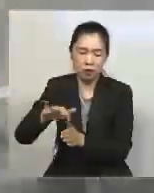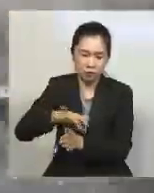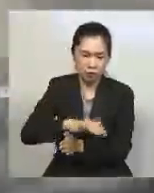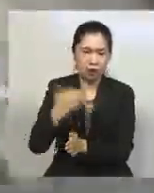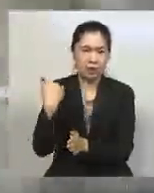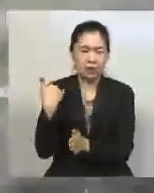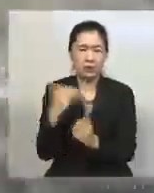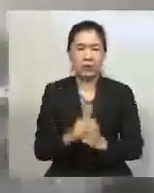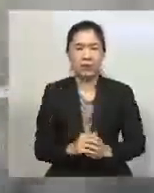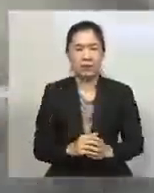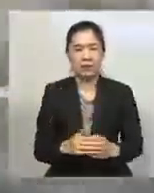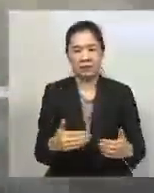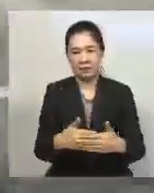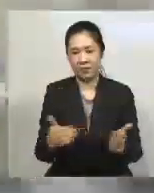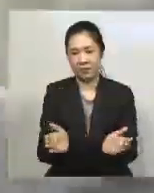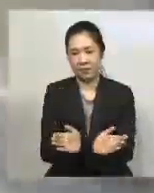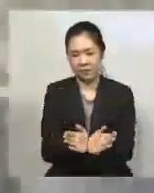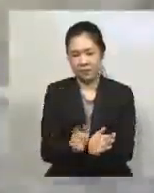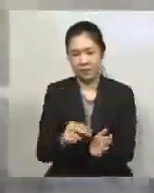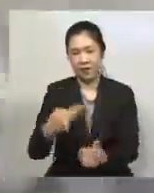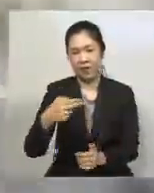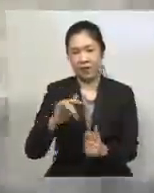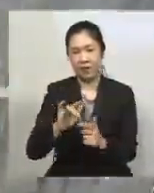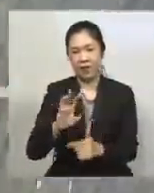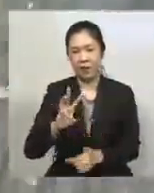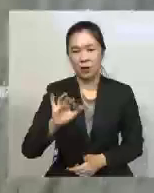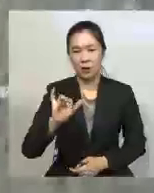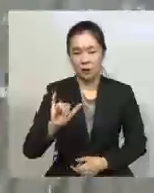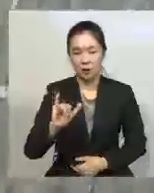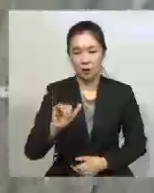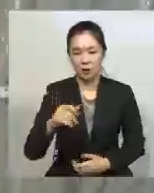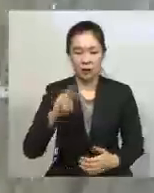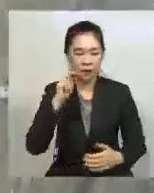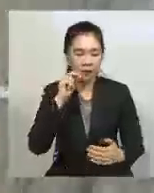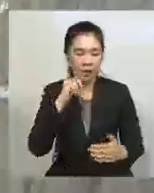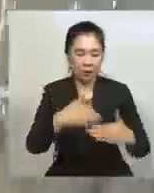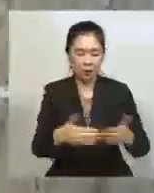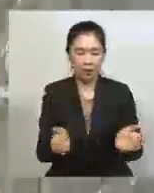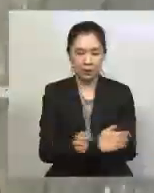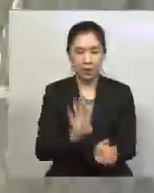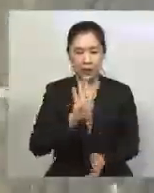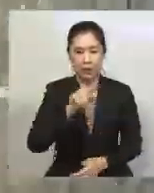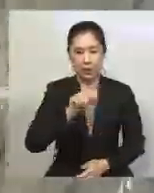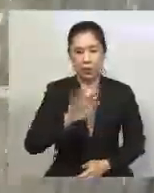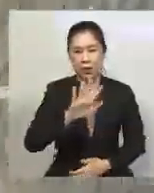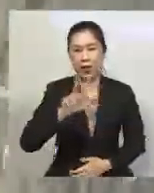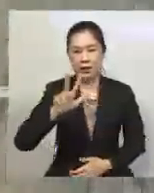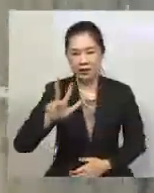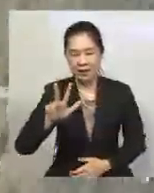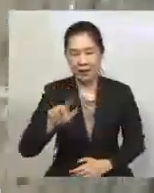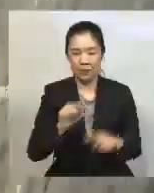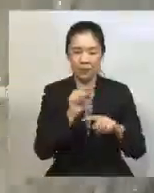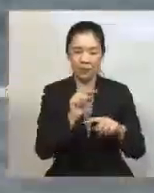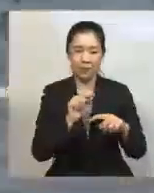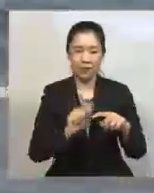อ่างประกอบด้วยอ่างเก็บน้ำห้วยหินแก้วค่ะที่นั่นมีปริมาณน้ำ 4.053 ล้านลูกบาศก์เมตรคิ